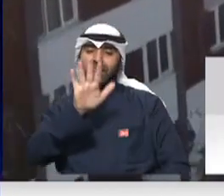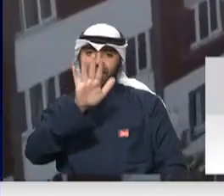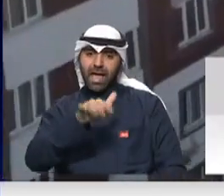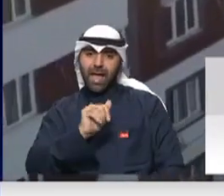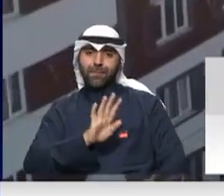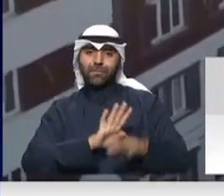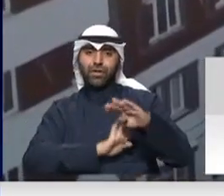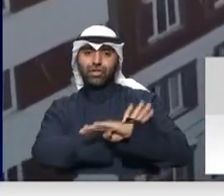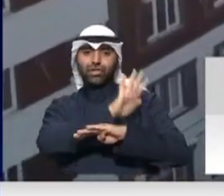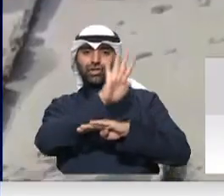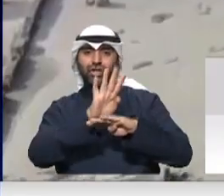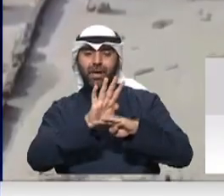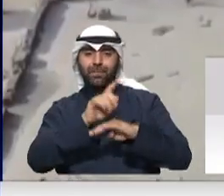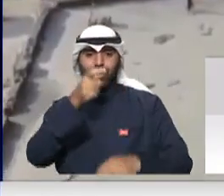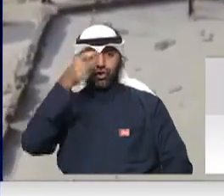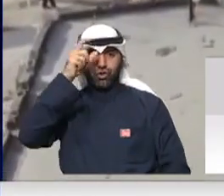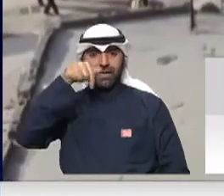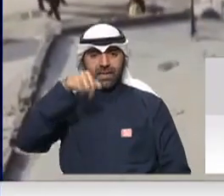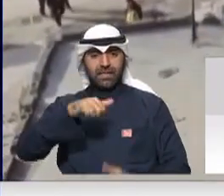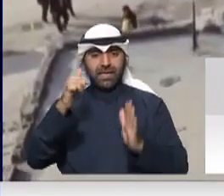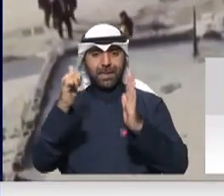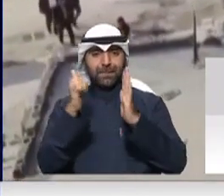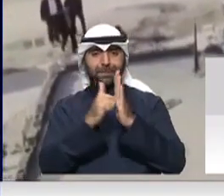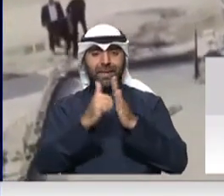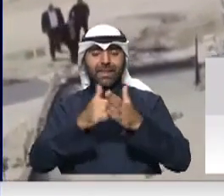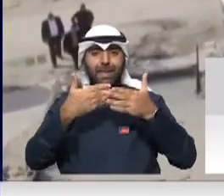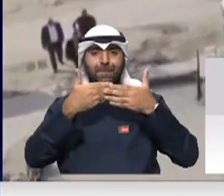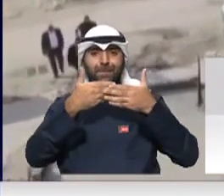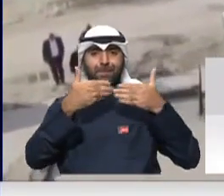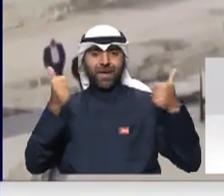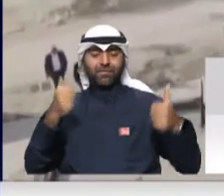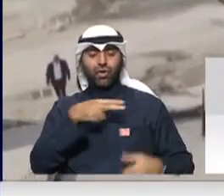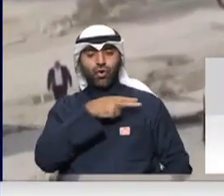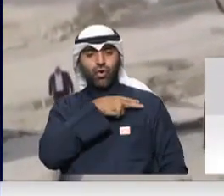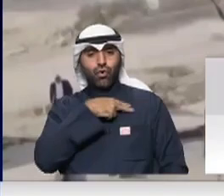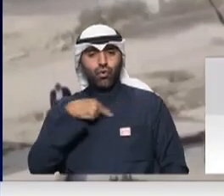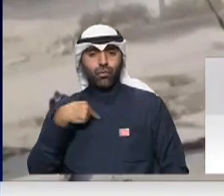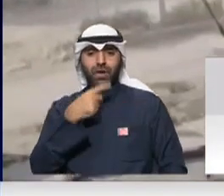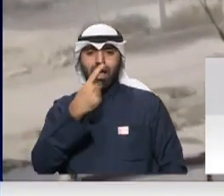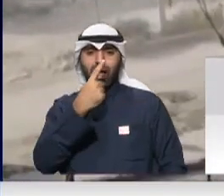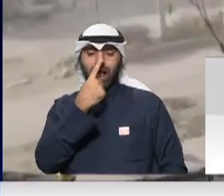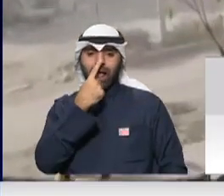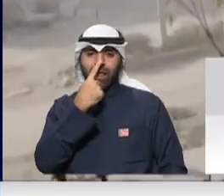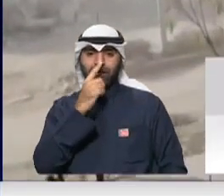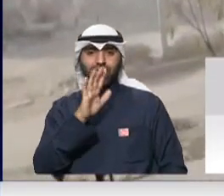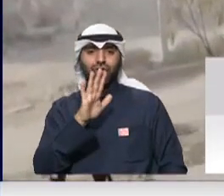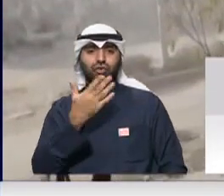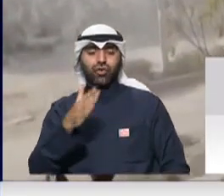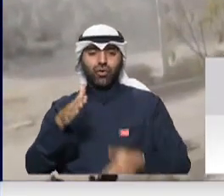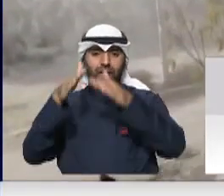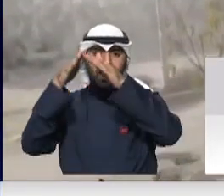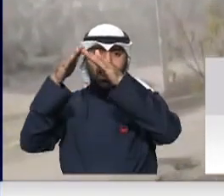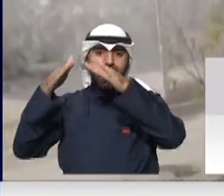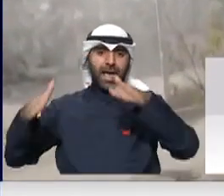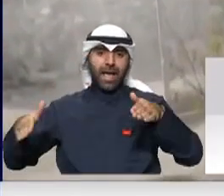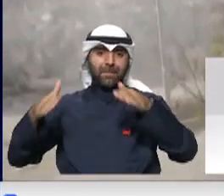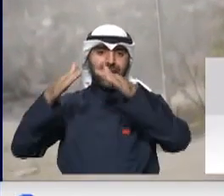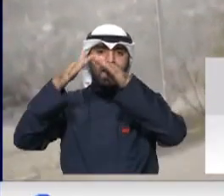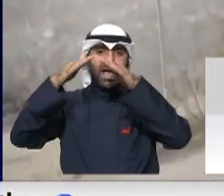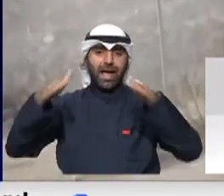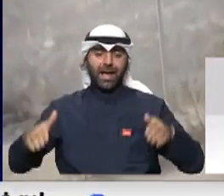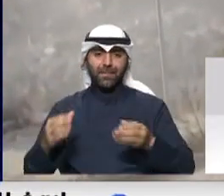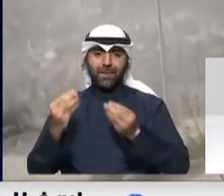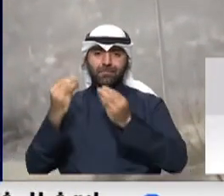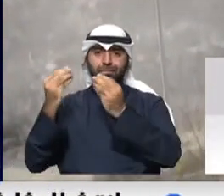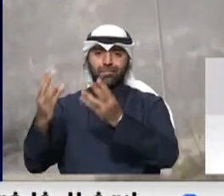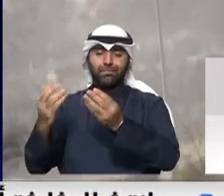زالوا يعيشون بدون خيم. مثلا في قرية أضيمان هناك العديد من القرى لم تصل إلى